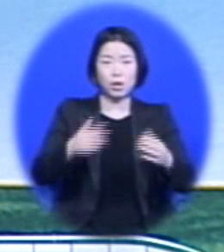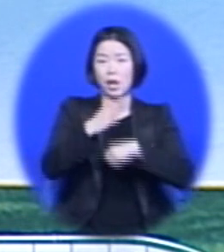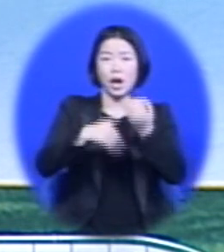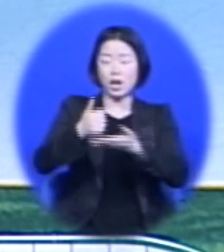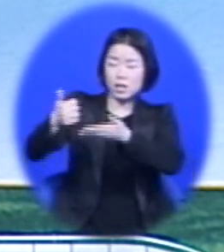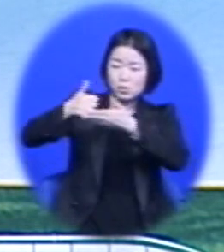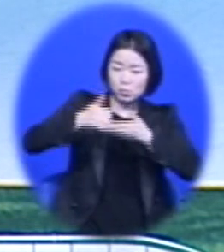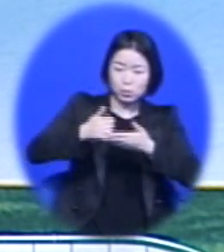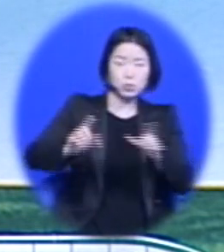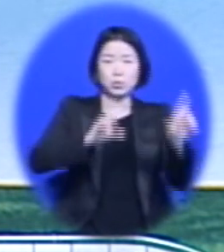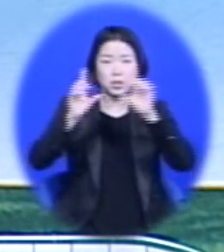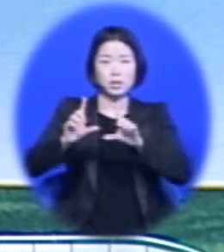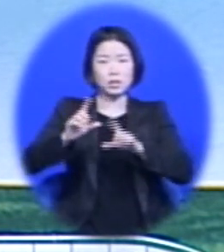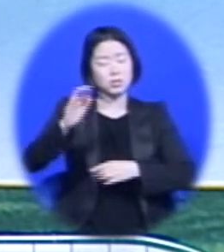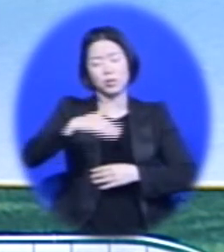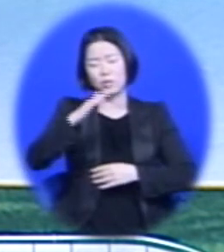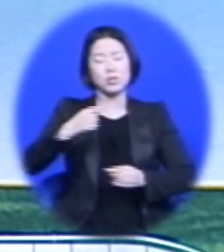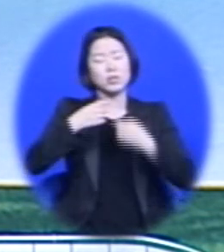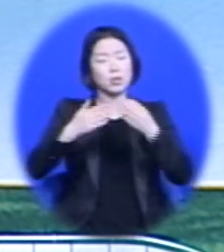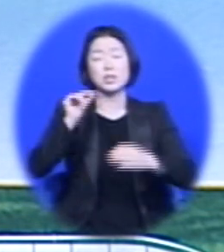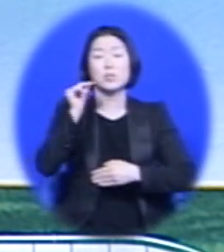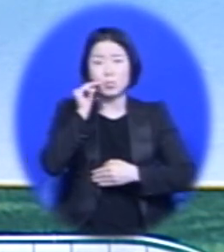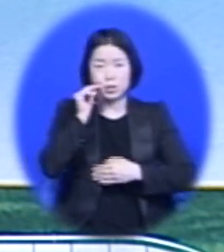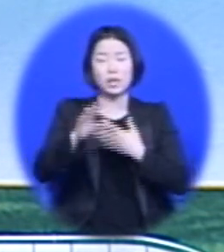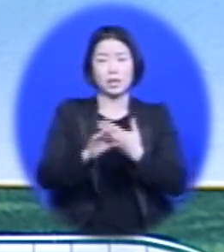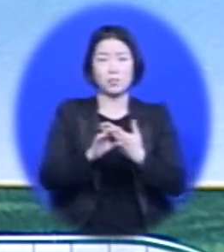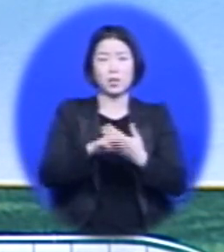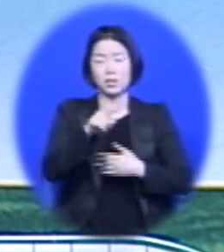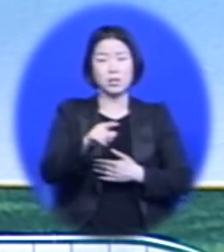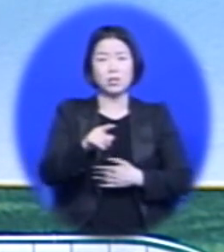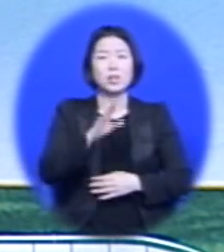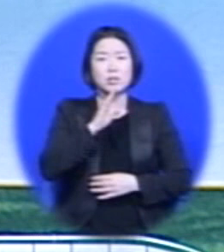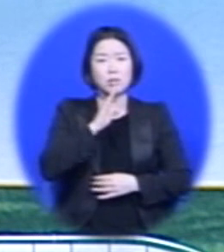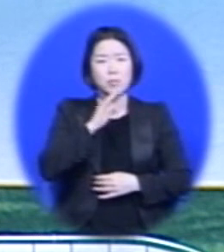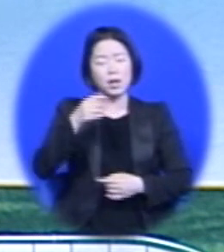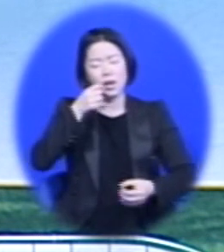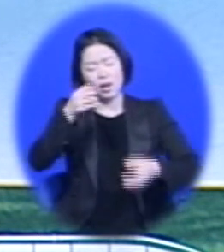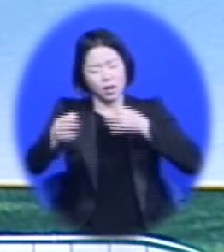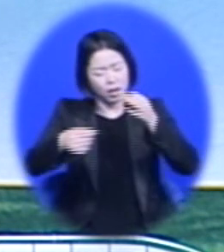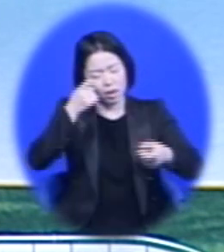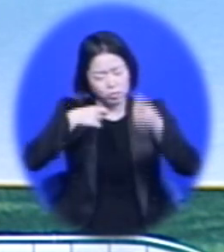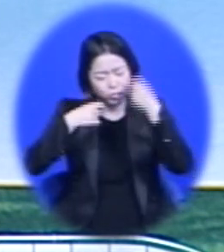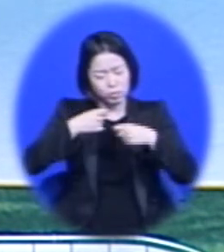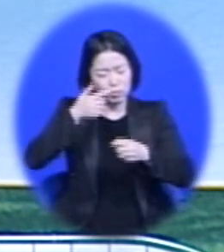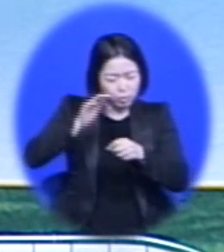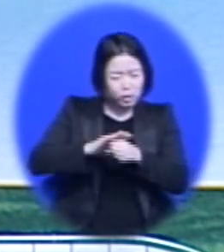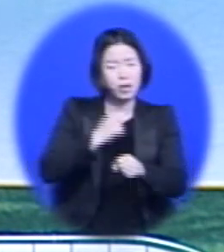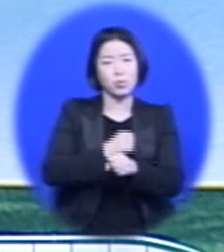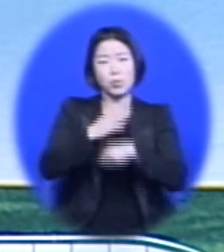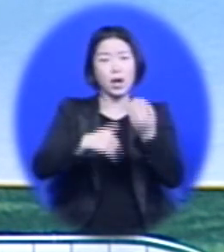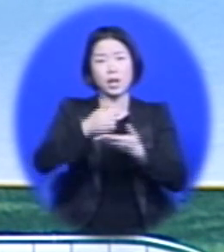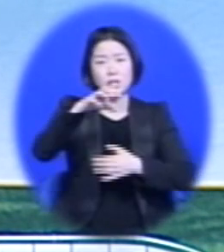모시고 산다는 것이 뭔지를 전혀 경험을 못해봤다면 이거는 정말 통곡하고 울고 억울해하고 하나님 앞에